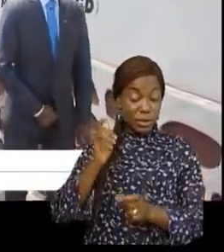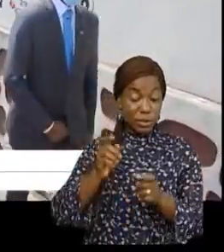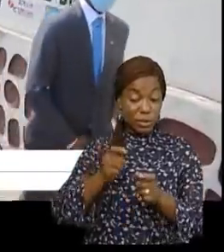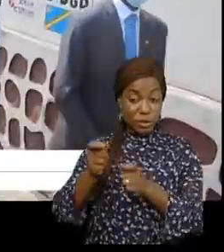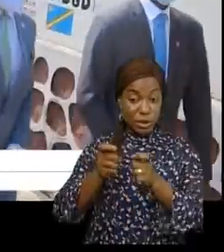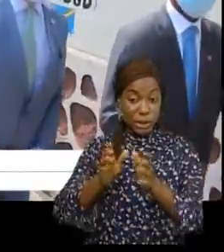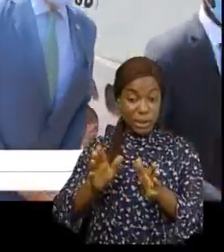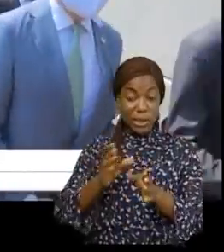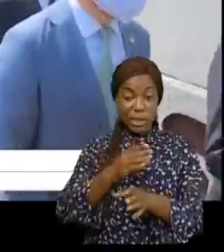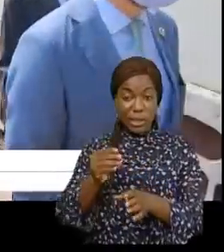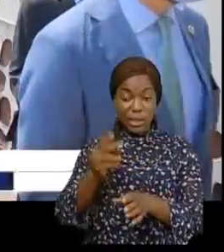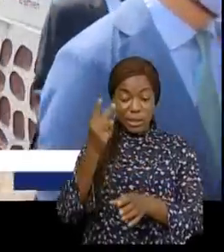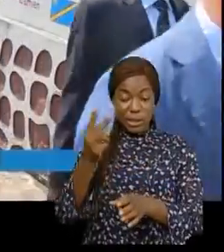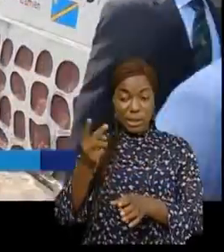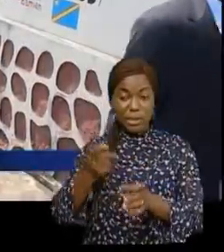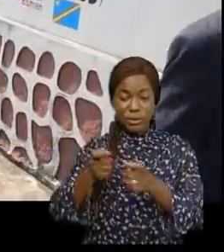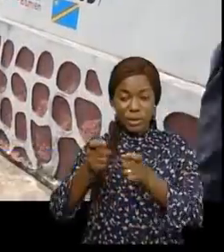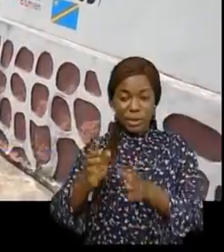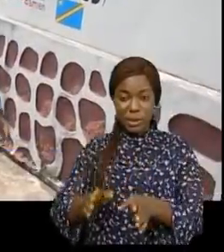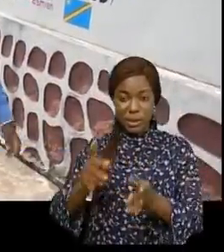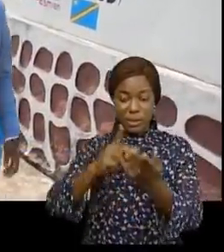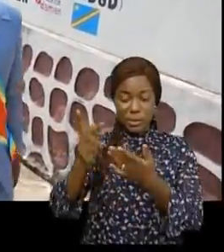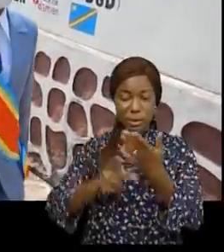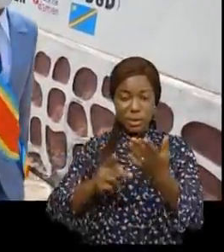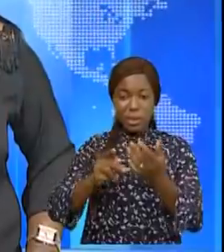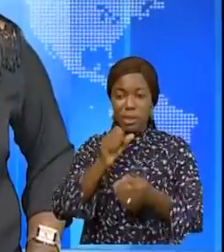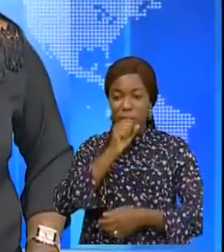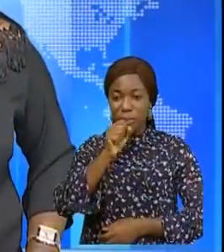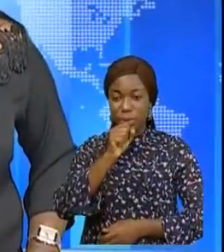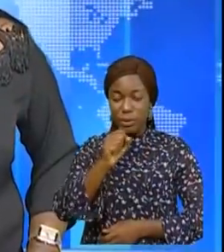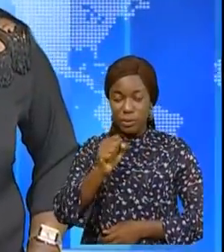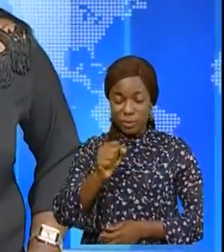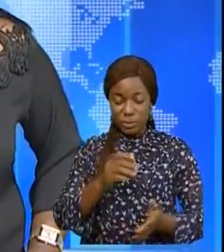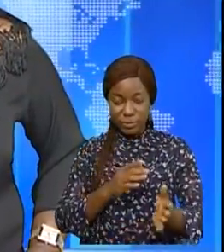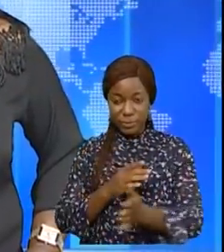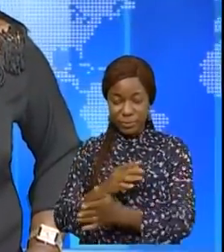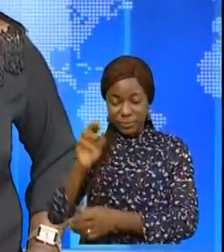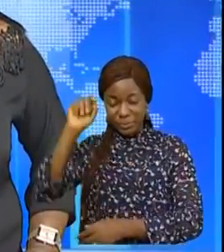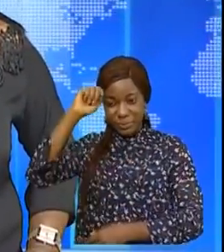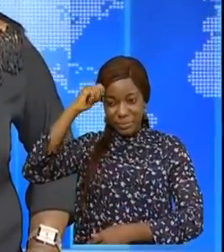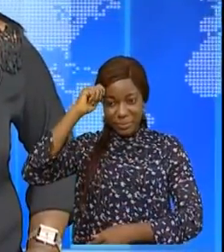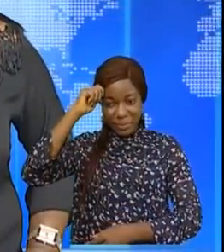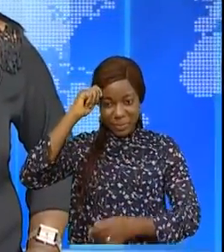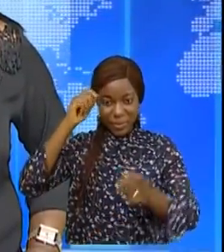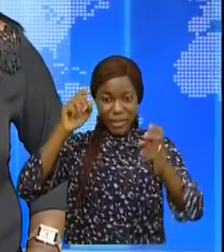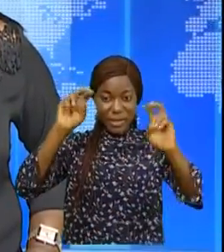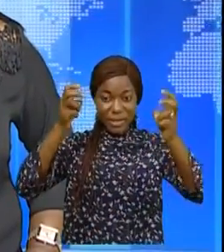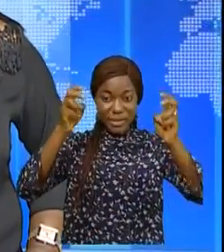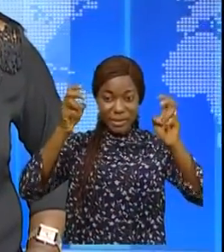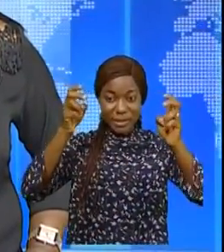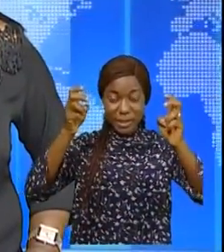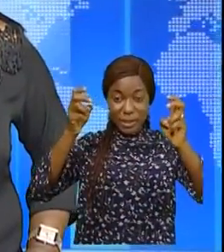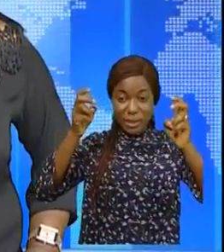deux directeurs du programme de la tuberculose et de la lèpre. Appel des titres avant de nous séparer. Début évacuation aujourd'hui